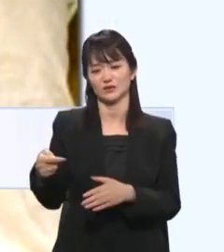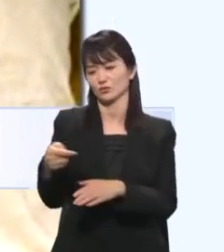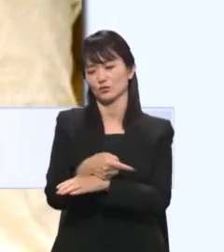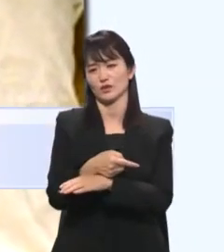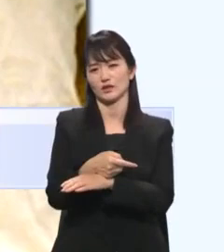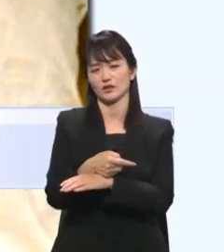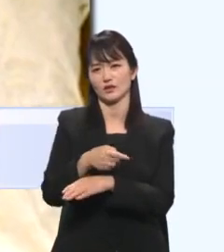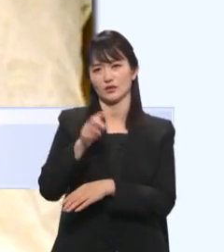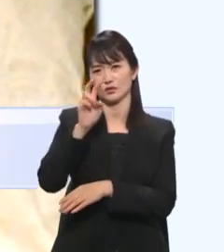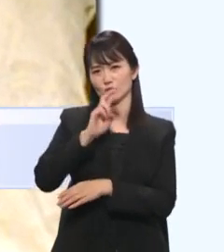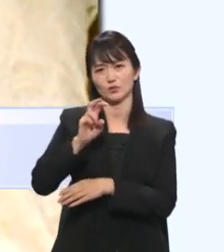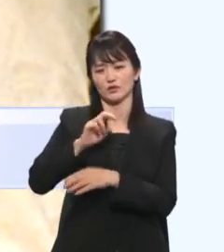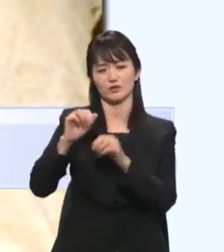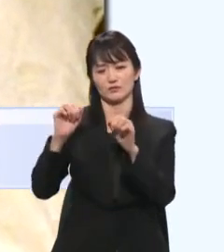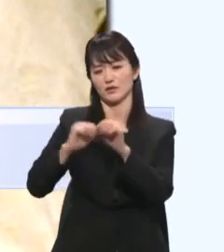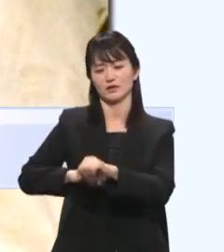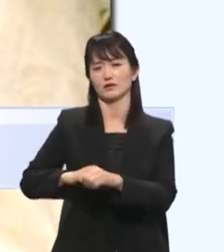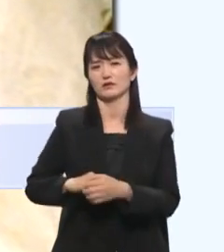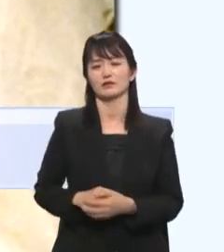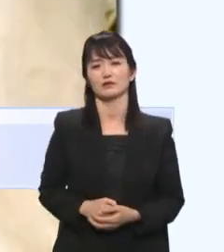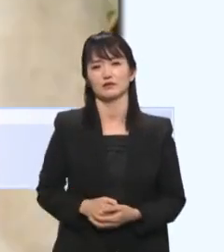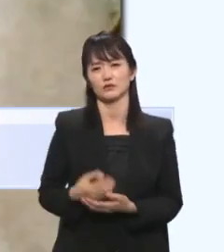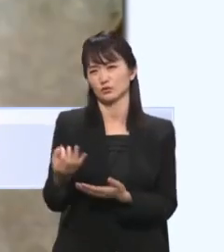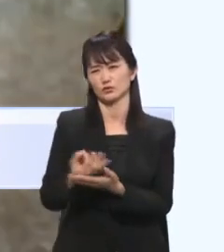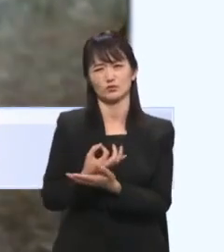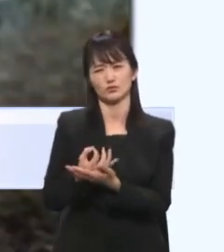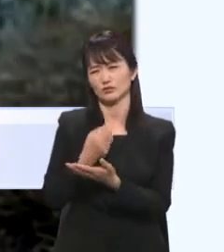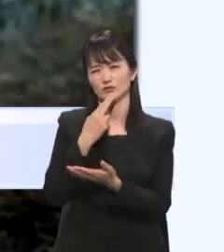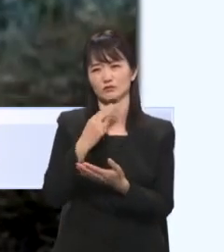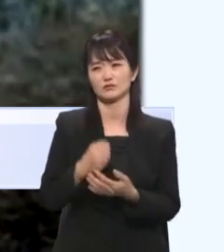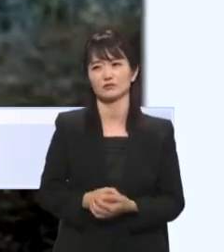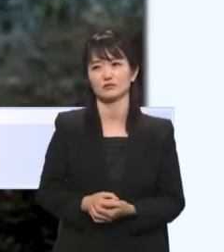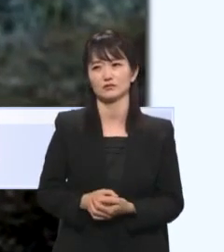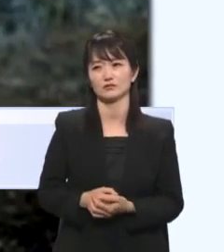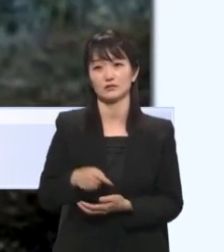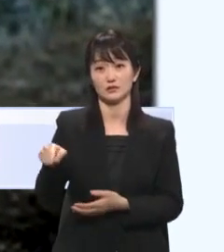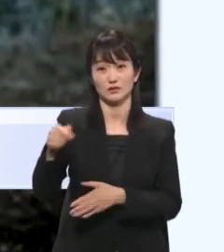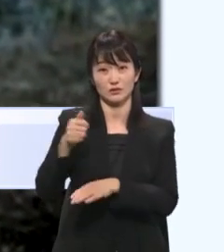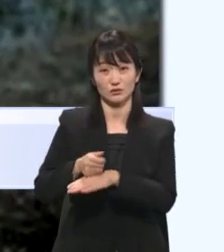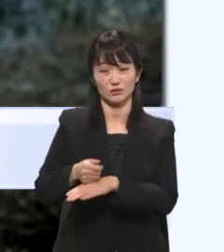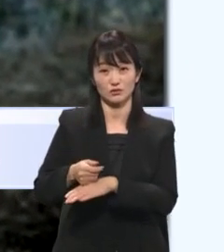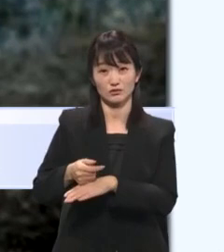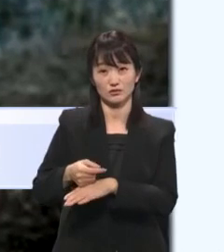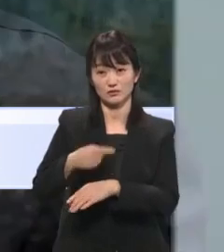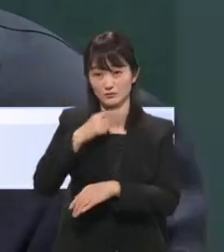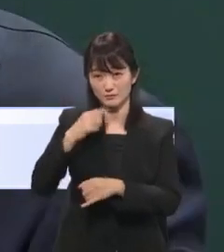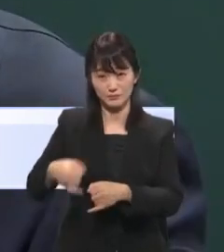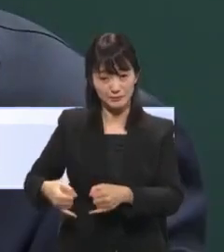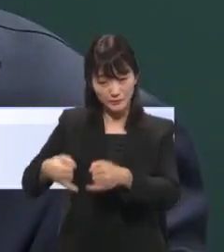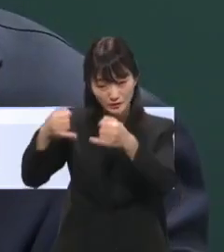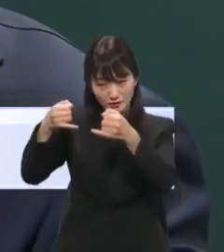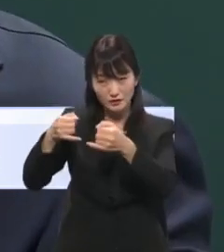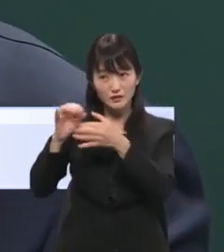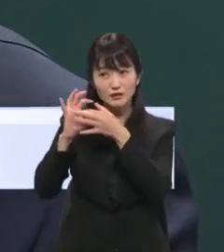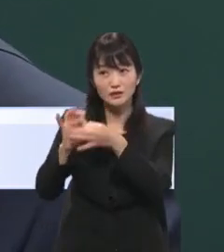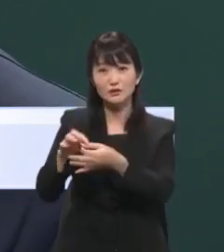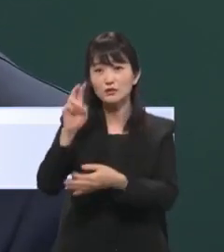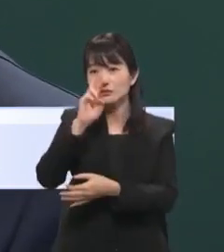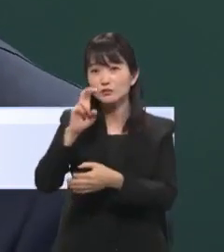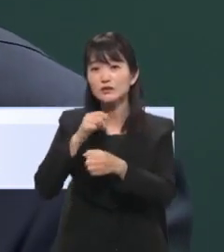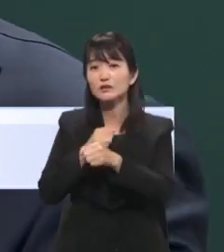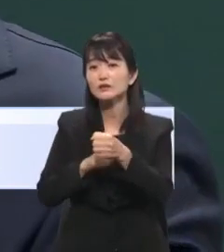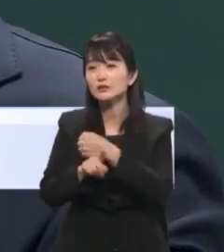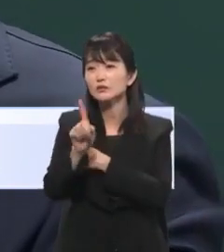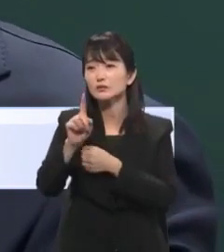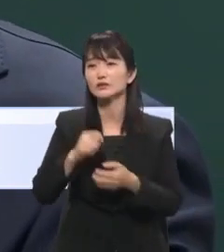그럼에도 불구하고 끝까지 계속 이렇게 글쎄요 이게 다 빚이 됐을 수도 있는데 네. 계속 하실 수 있었던 원동력이 계속 있습니까? 할